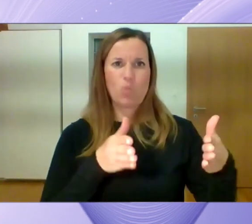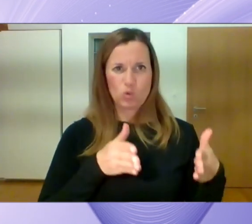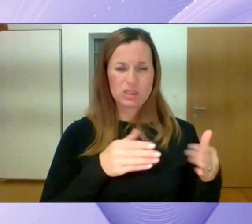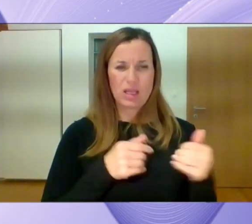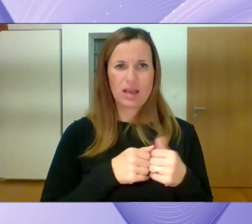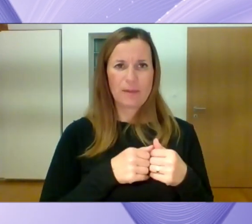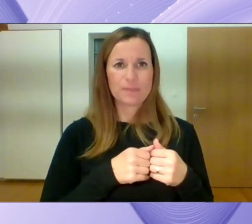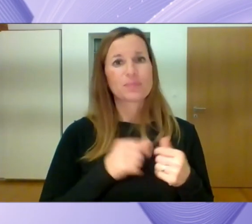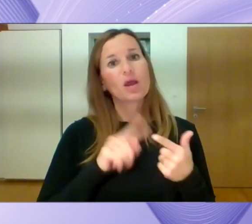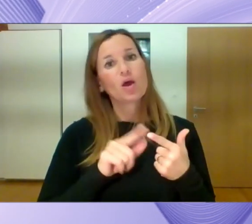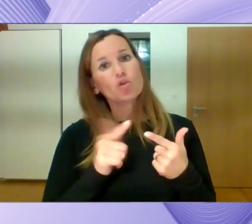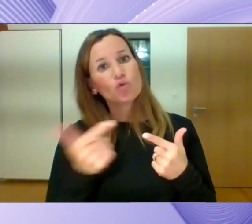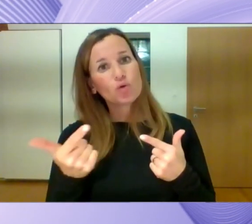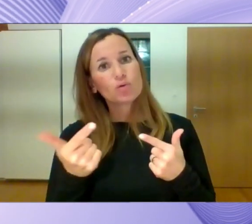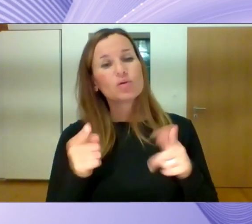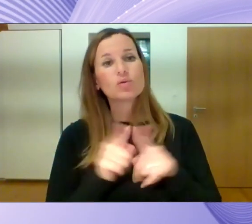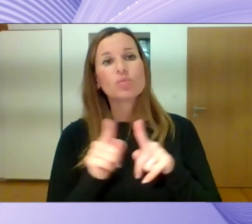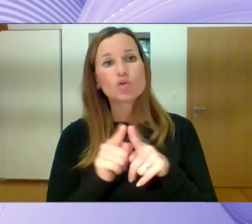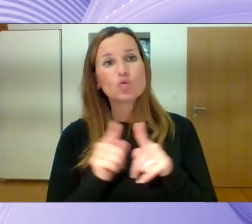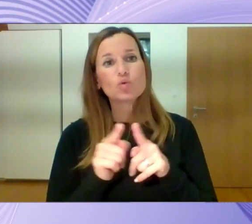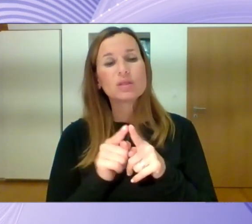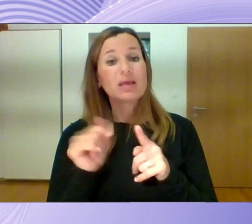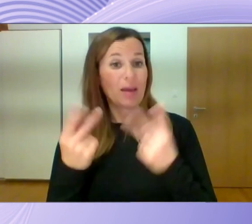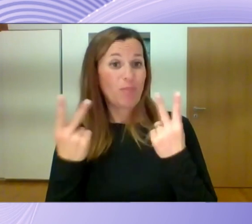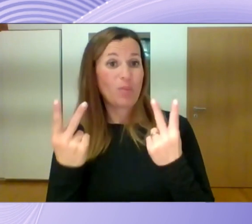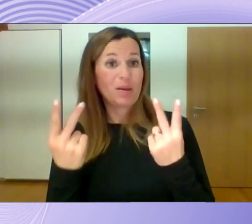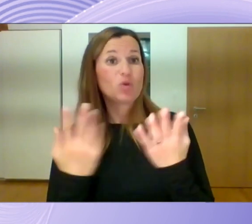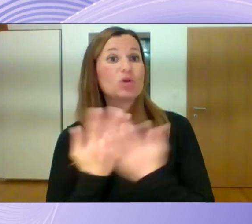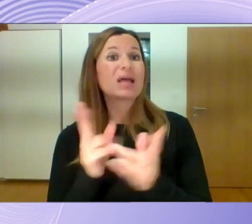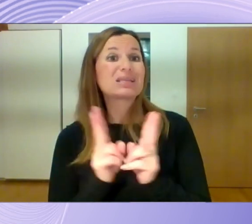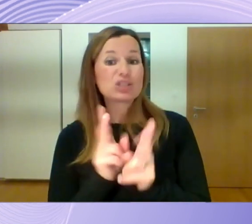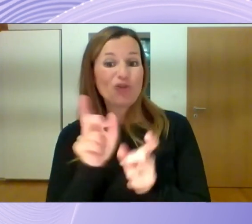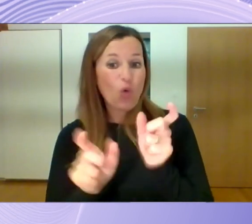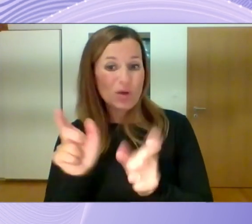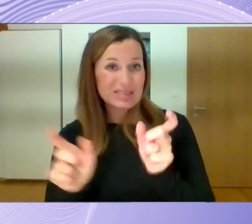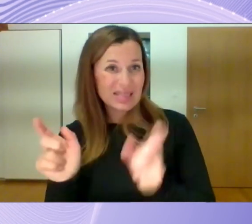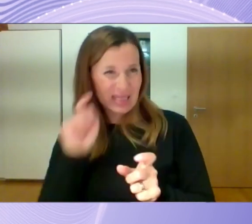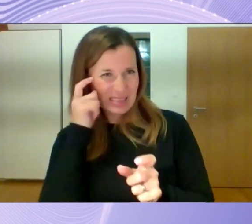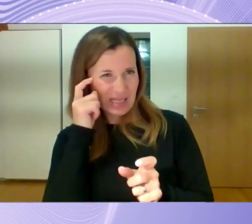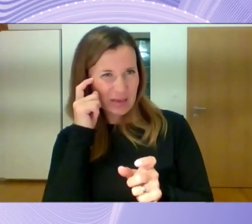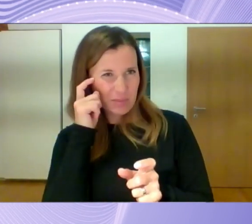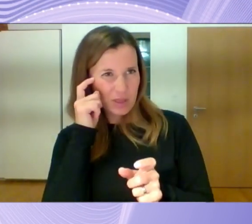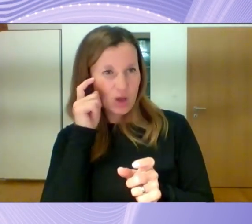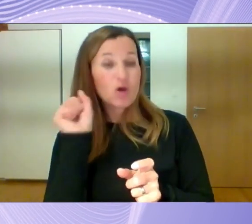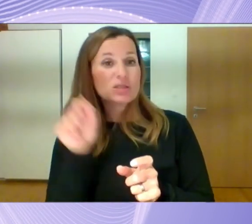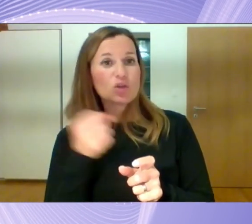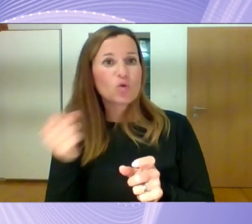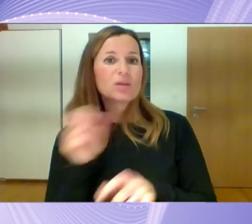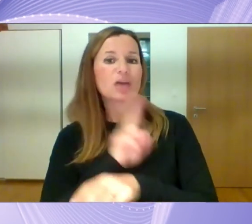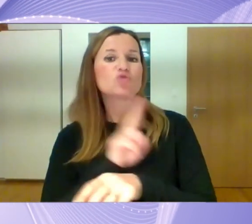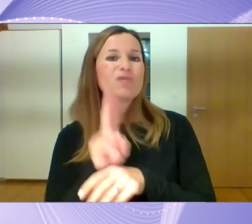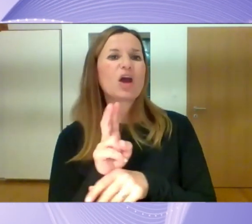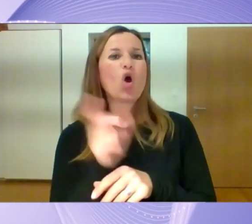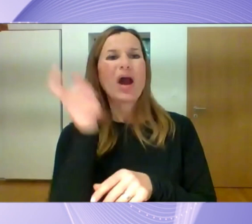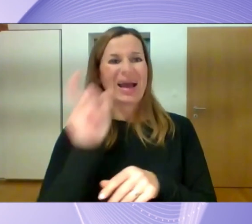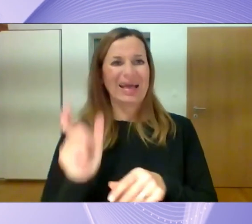pa je pomembna tudi za svojce, ki skrbijo, oziroma za druge oskrbovalce, zaradi tega, da čuvajo hrbet pa